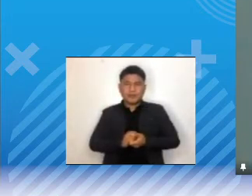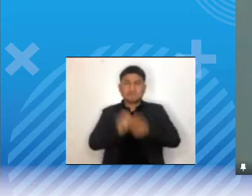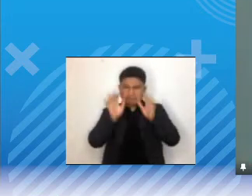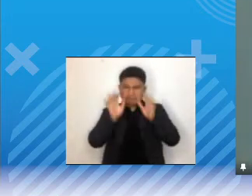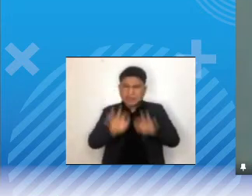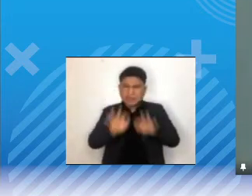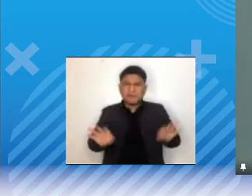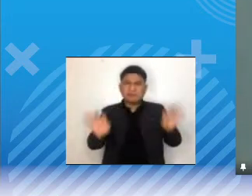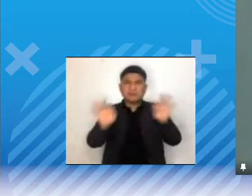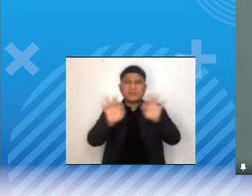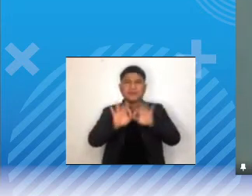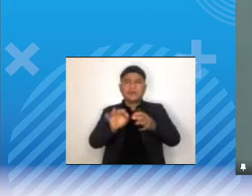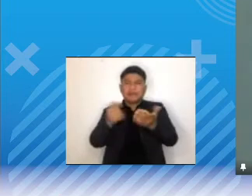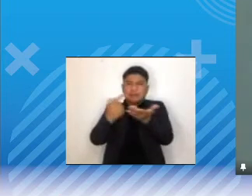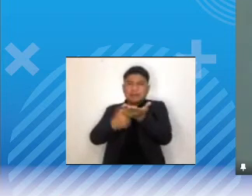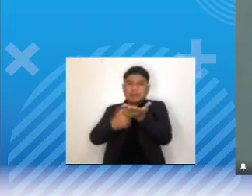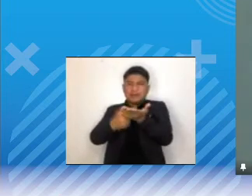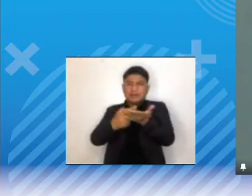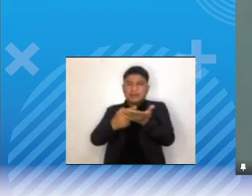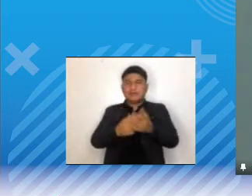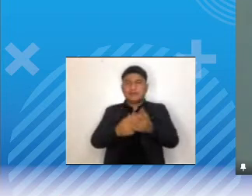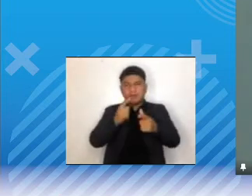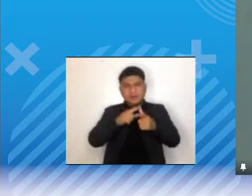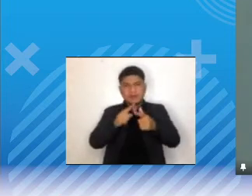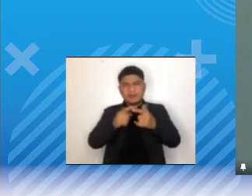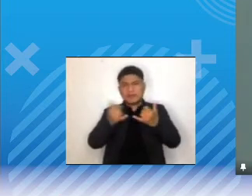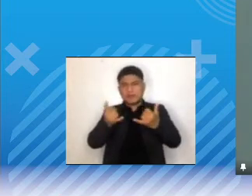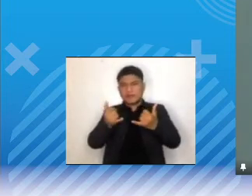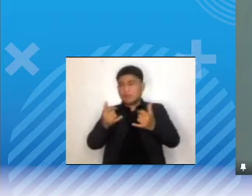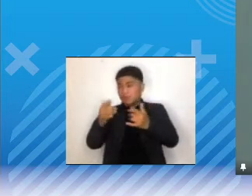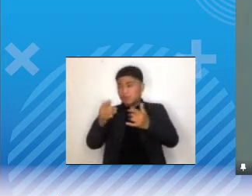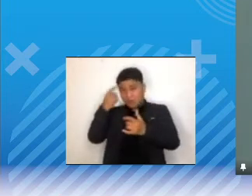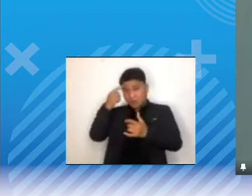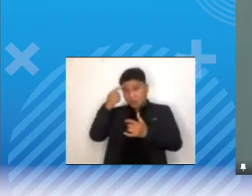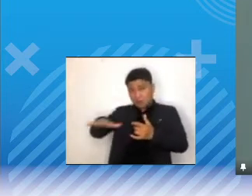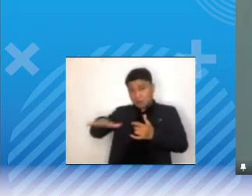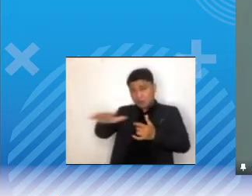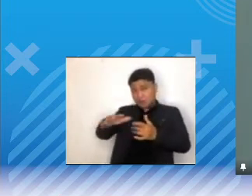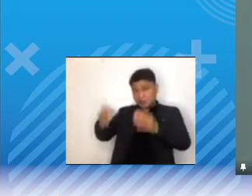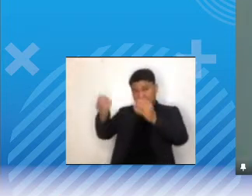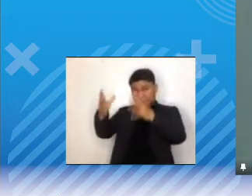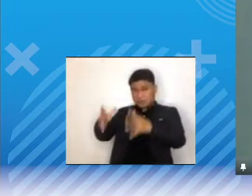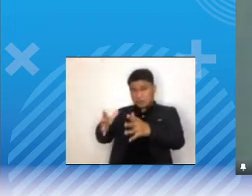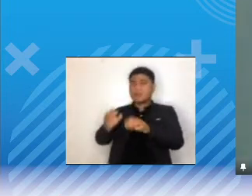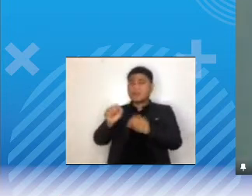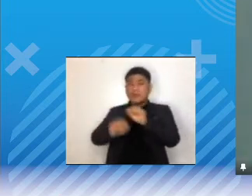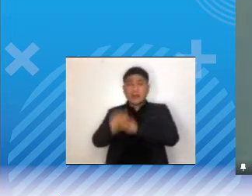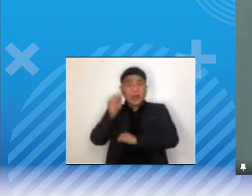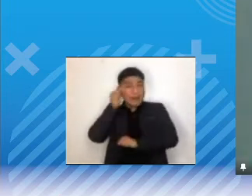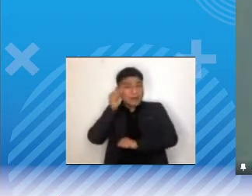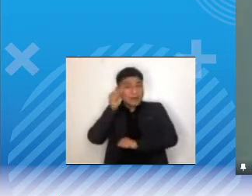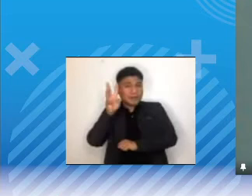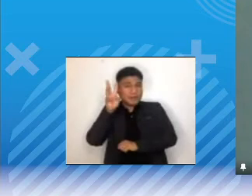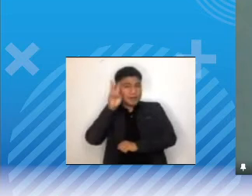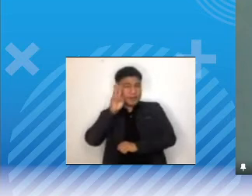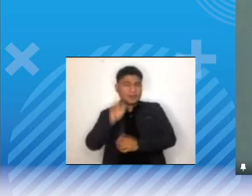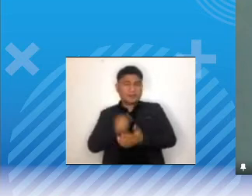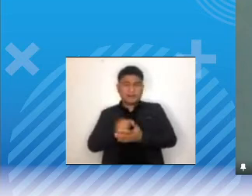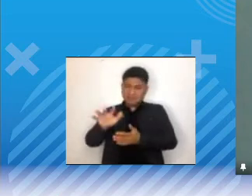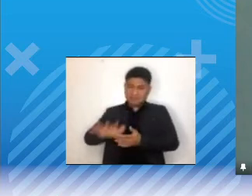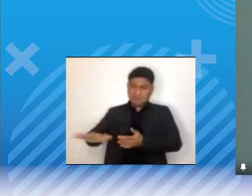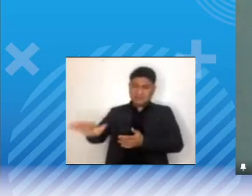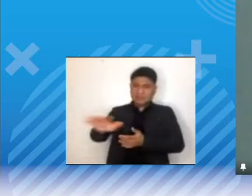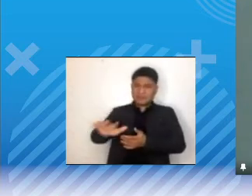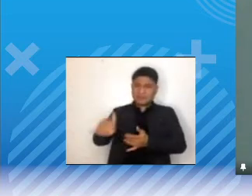makahulugang diskusyon. At sa ganun din po sa ating mga teachers, at least malalaman po natin kasi sila yung ating